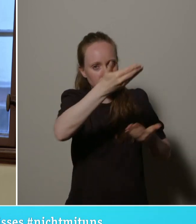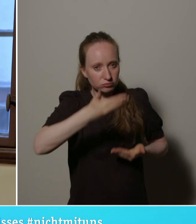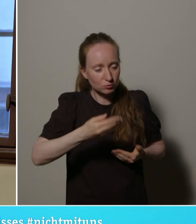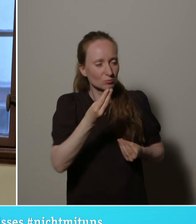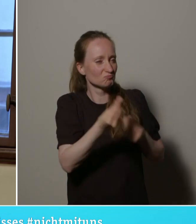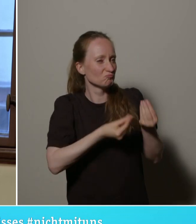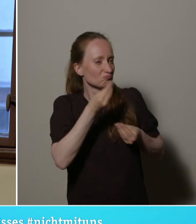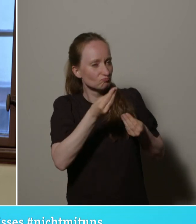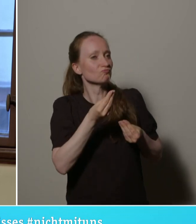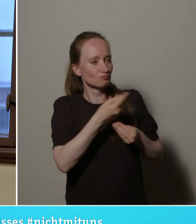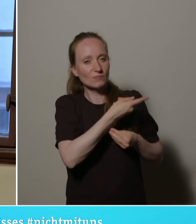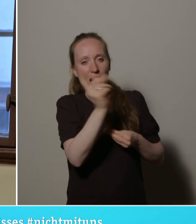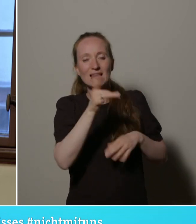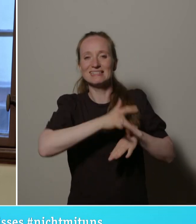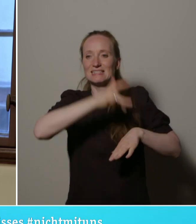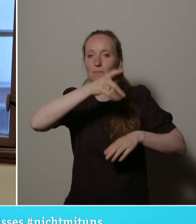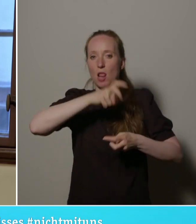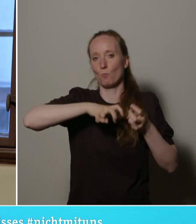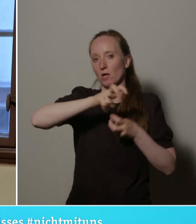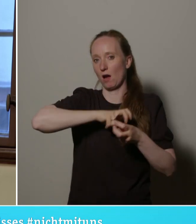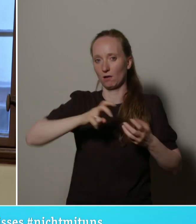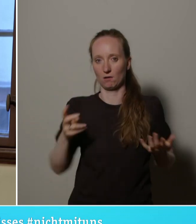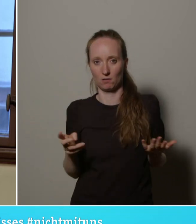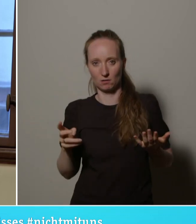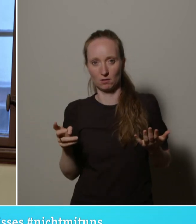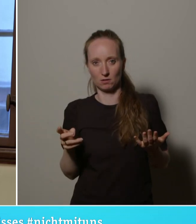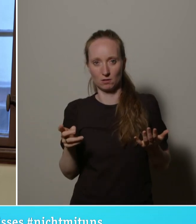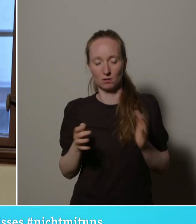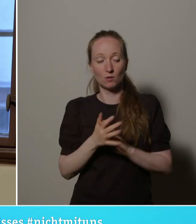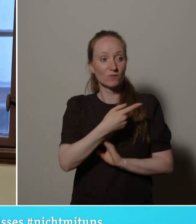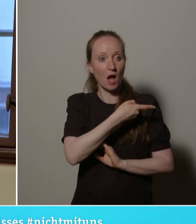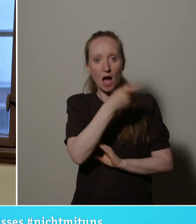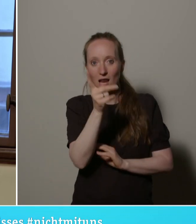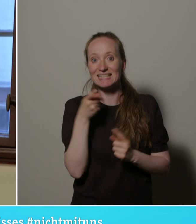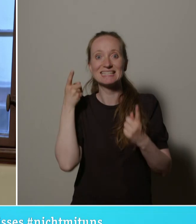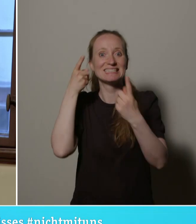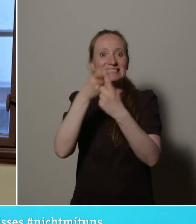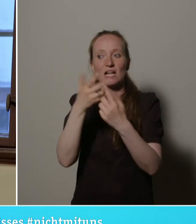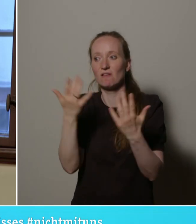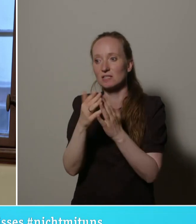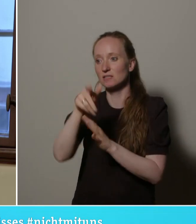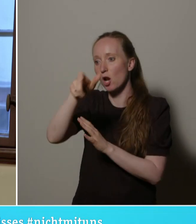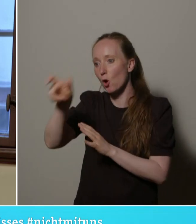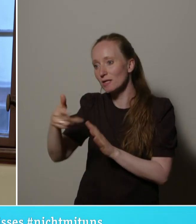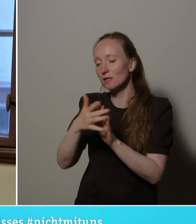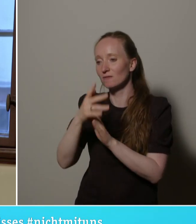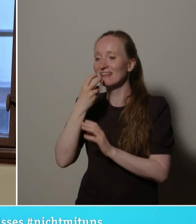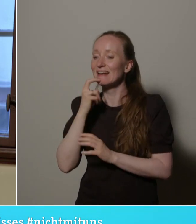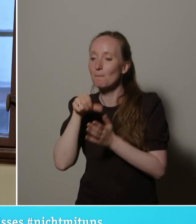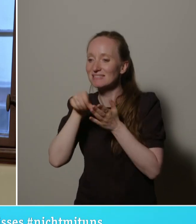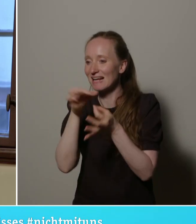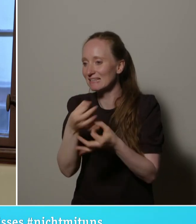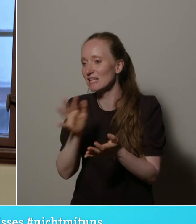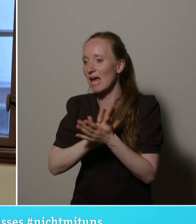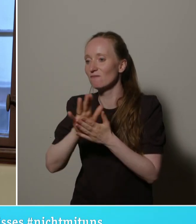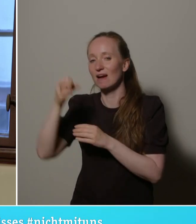haben und das Ziel, dass niemand in der Energiekrise wohnungslos oder im Dunkeln sitzen muss, ernst nehmen und mit